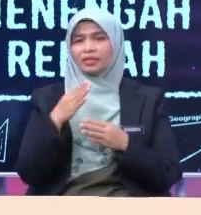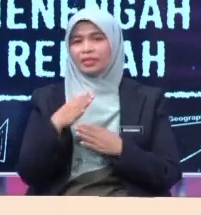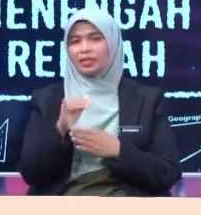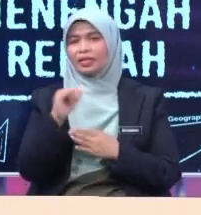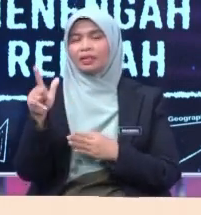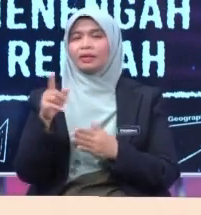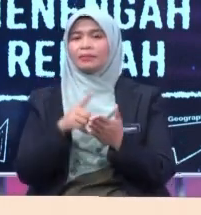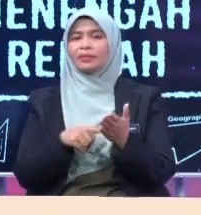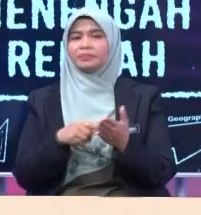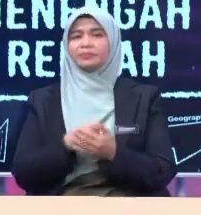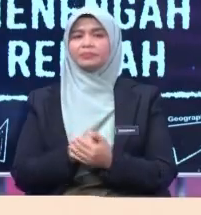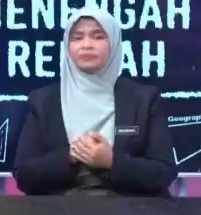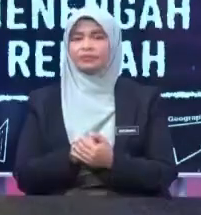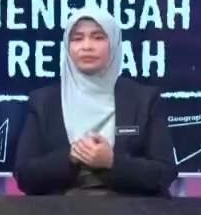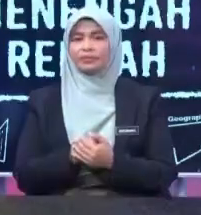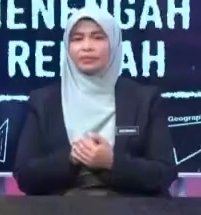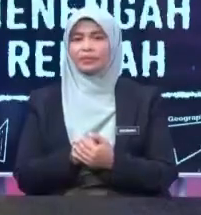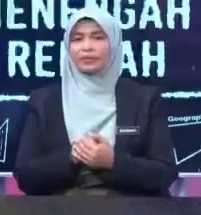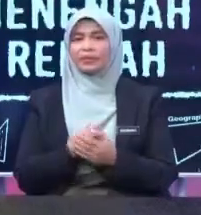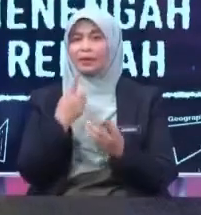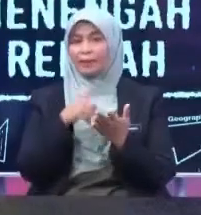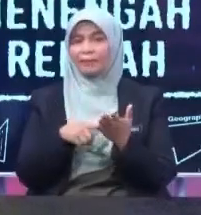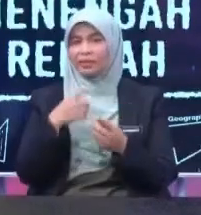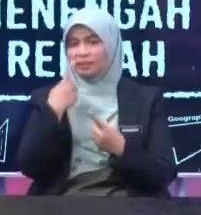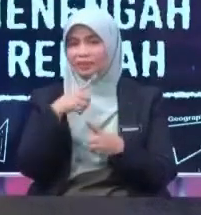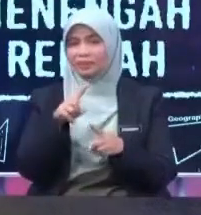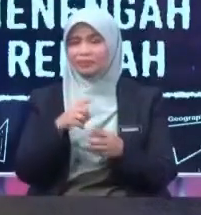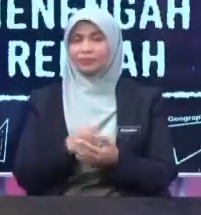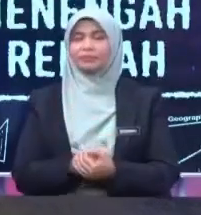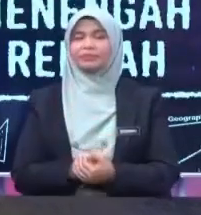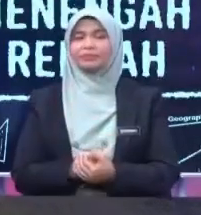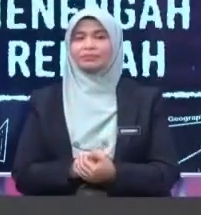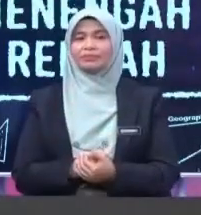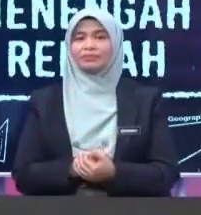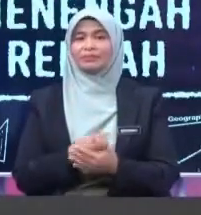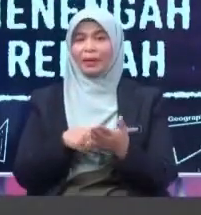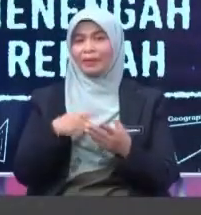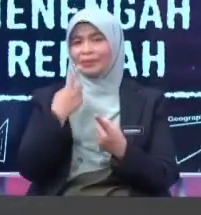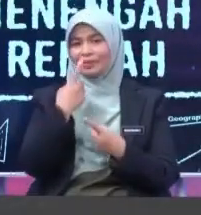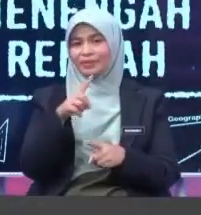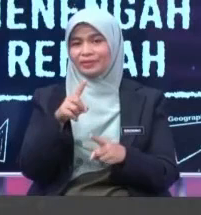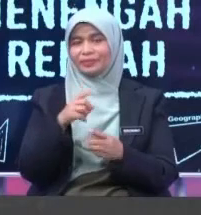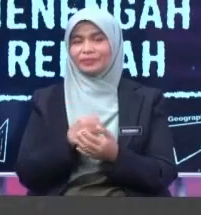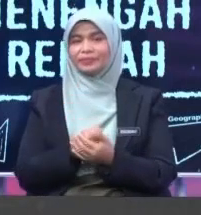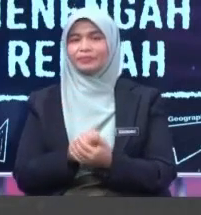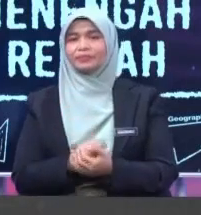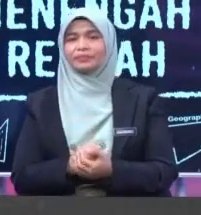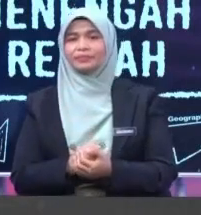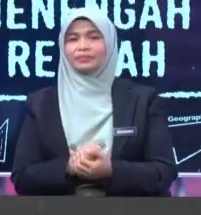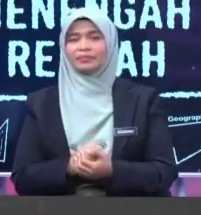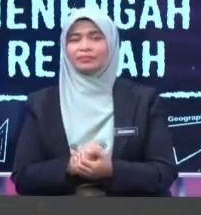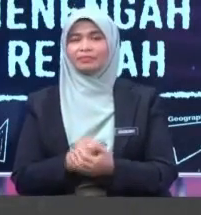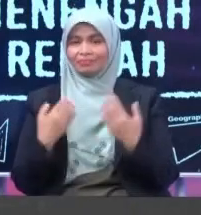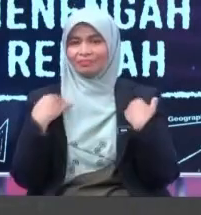barzah. Murid boleh angkat jawapan masing-masing sekarang. Okey, apa jawapannya? Silakan. Okay, ada yang jawab